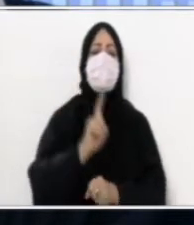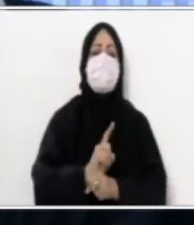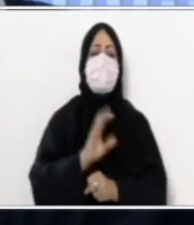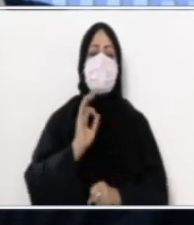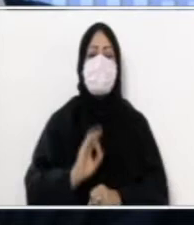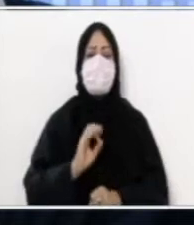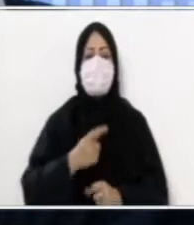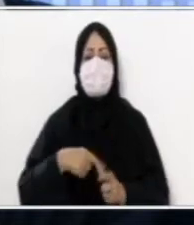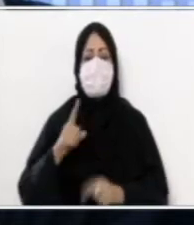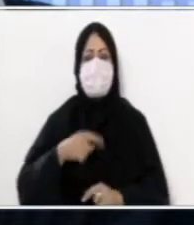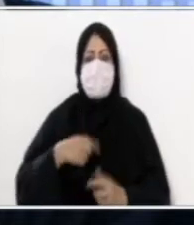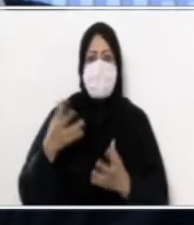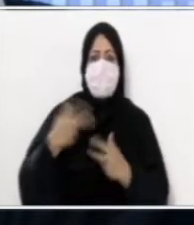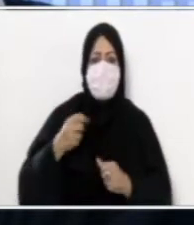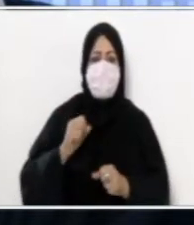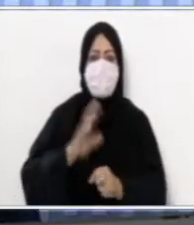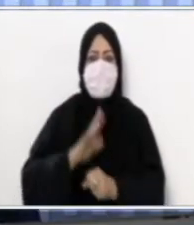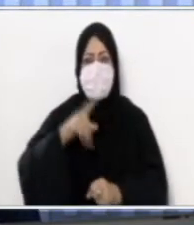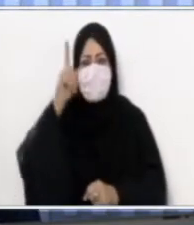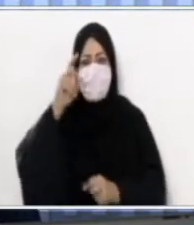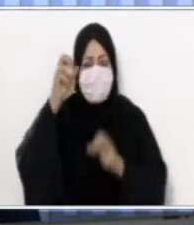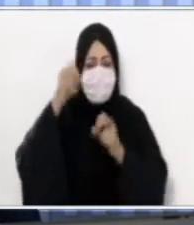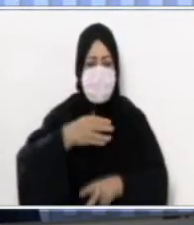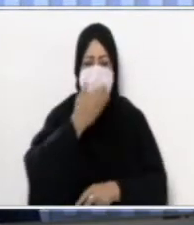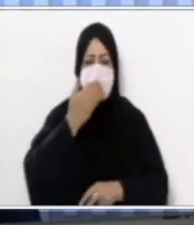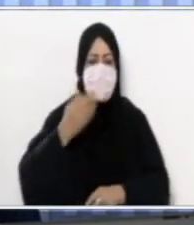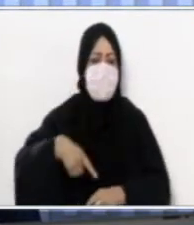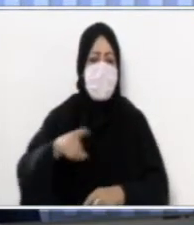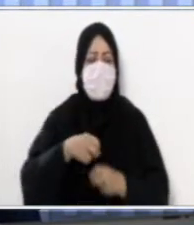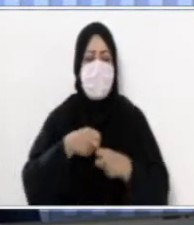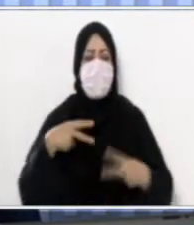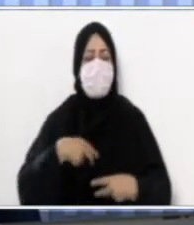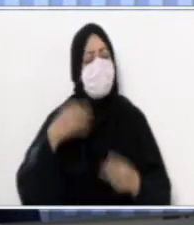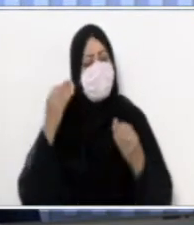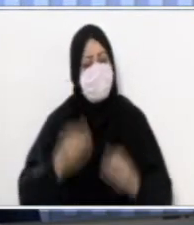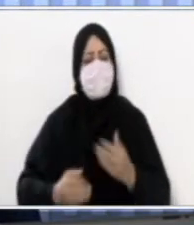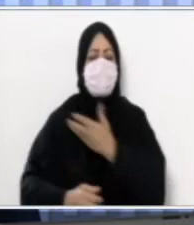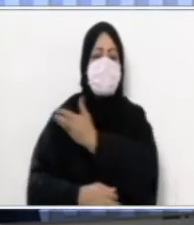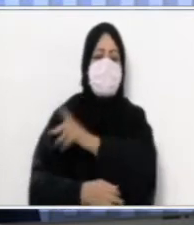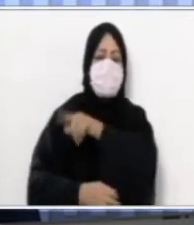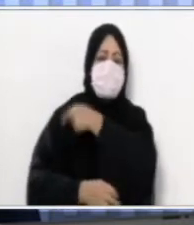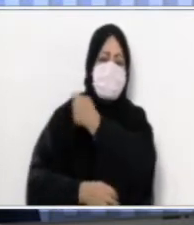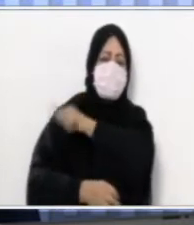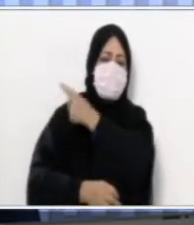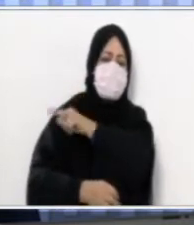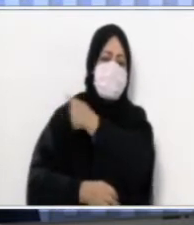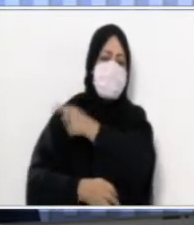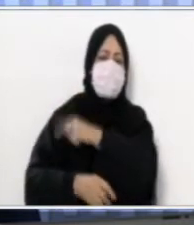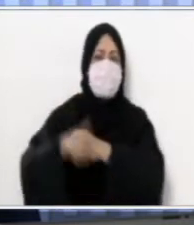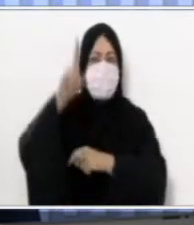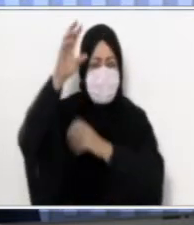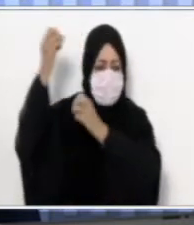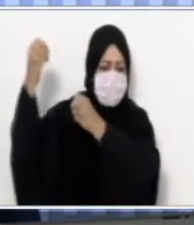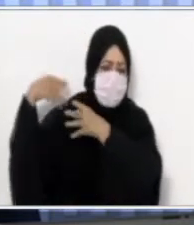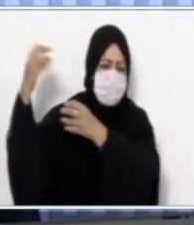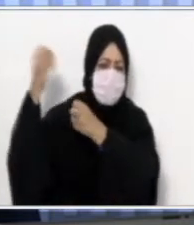زرع ليحصد الأجر إن شاء الله تعالى، وينعكس عليه هذا الموسم في حياته